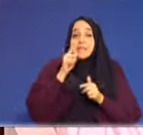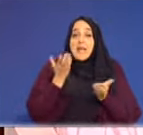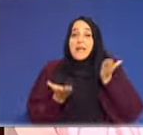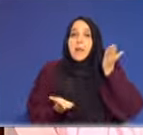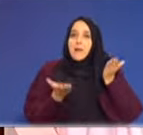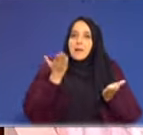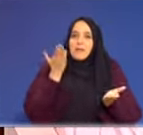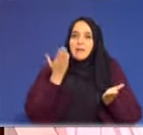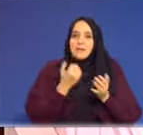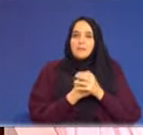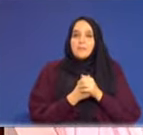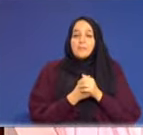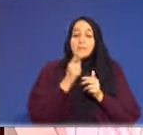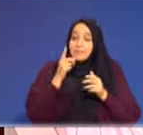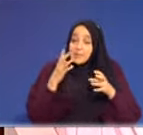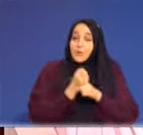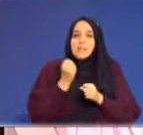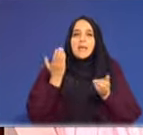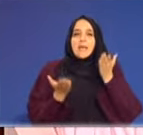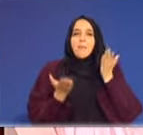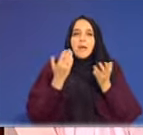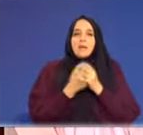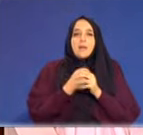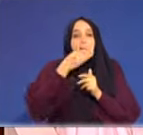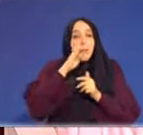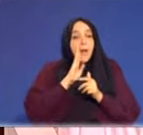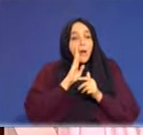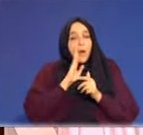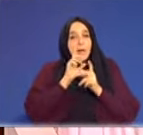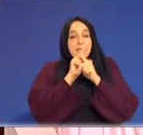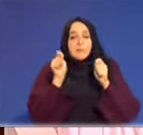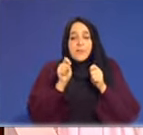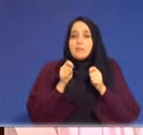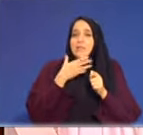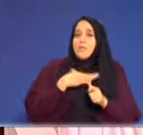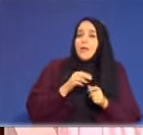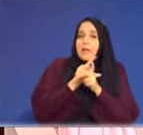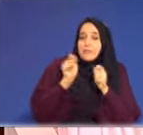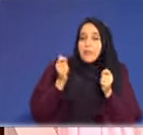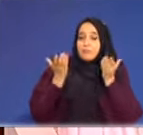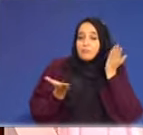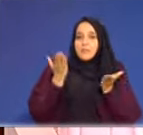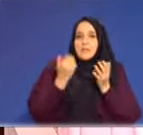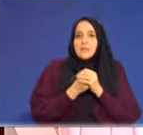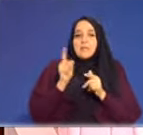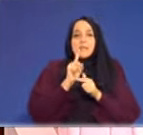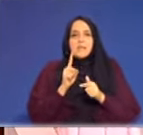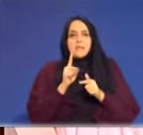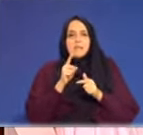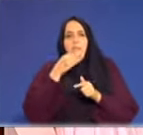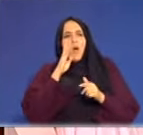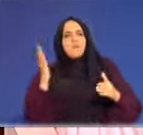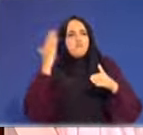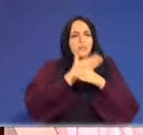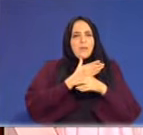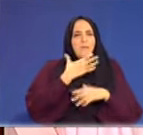التوازن، هكذا يتحقق التوازن بين الوالدين من جهة وبين ولادهم من جهة، من جهة أخرى. لا هذا يتعدى على الآخر لا هذا يتعدى